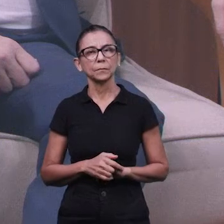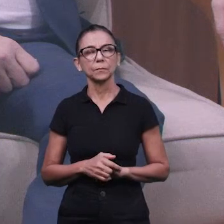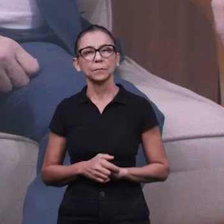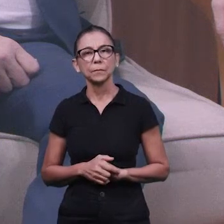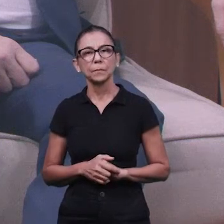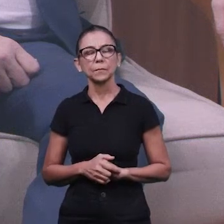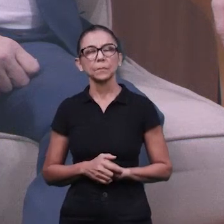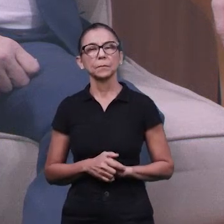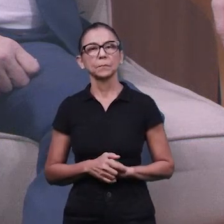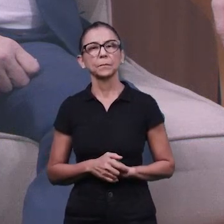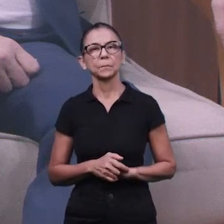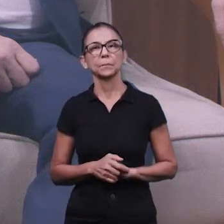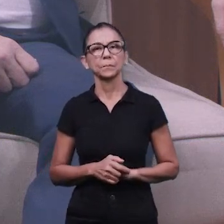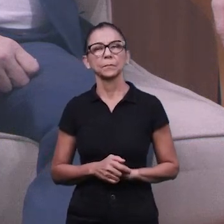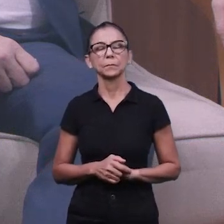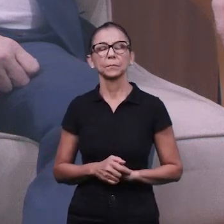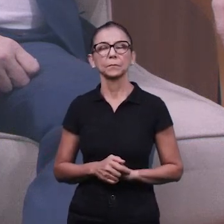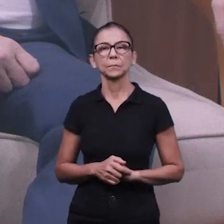casser